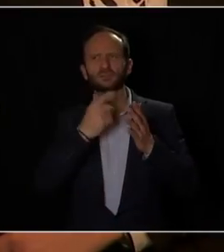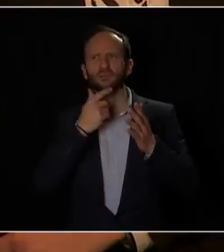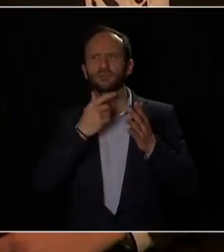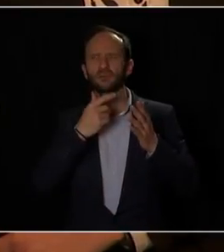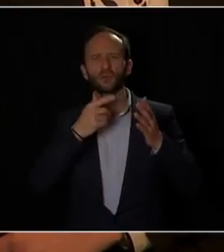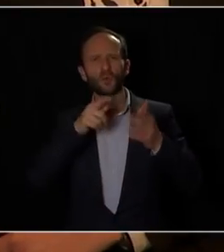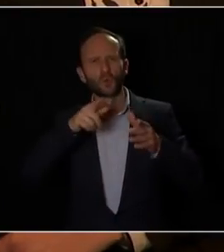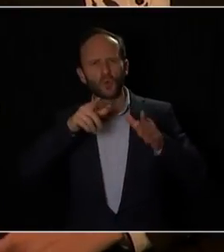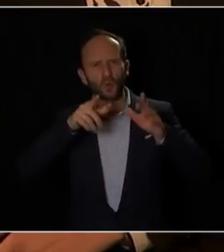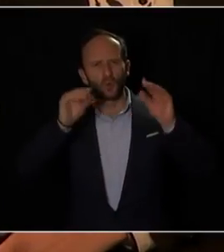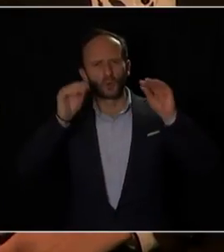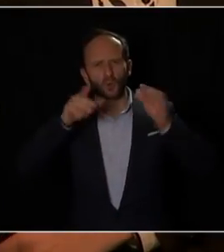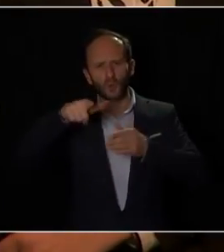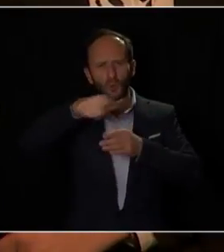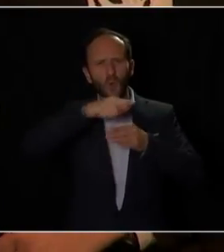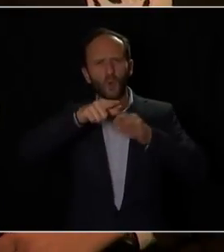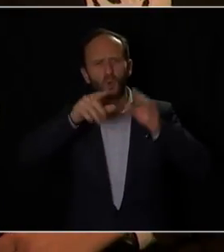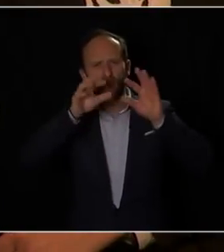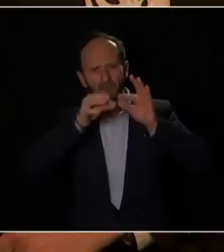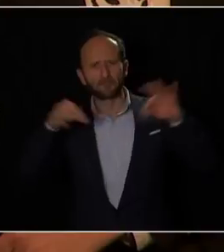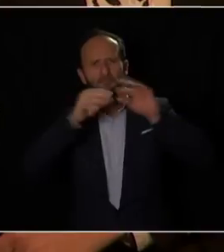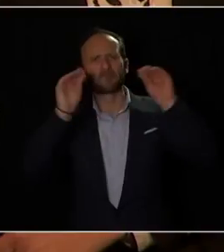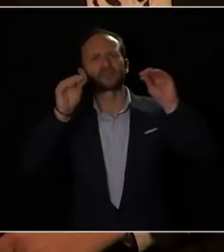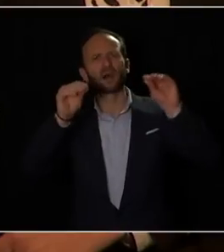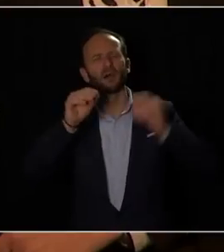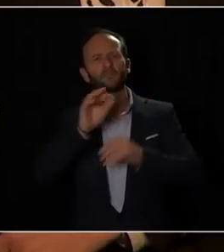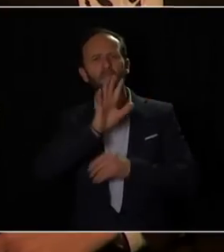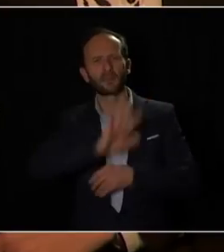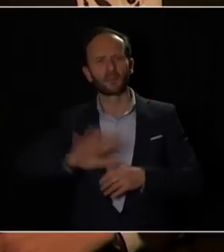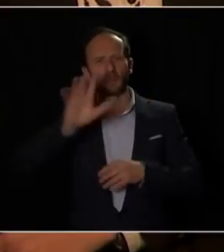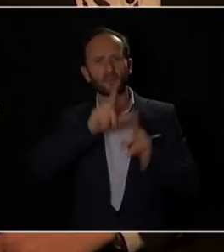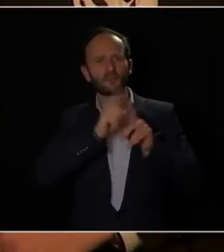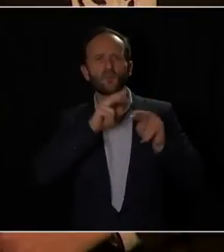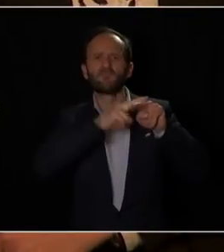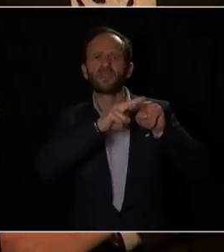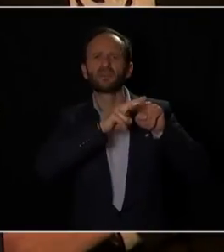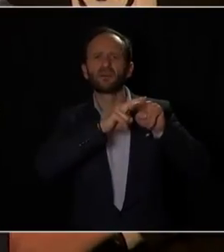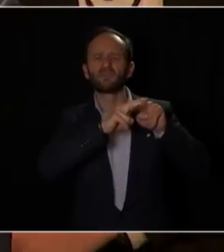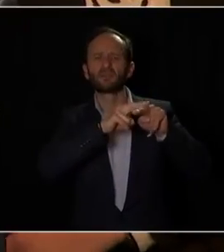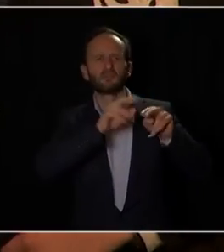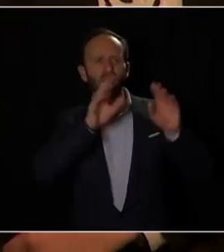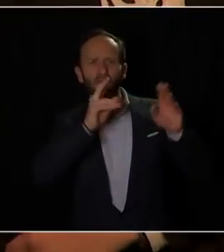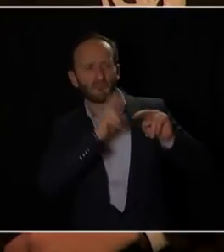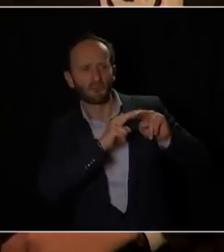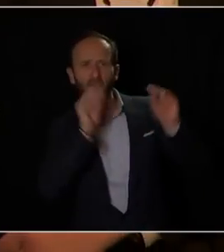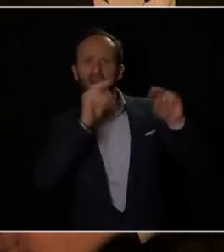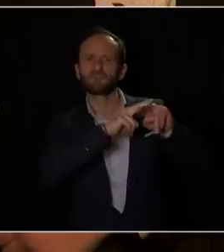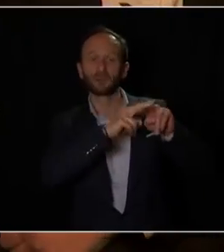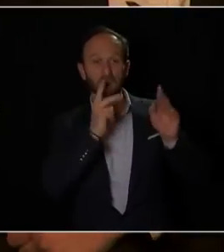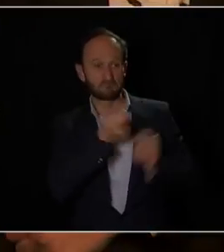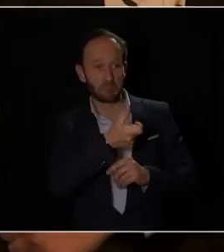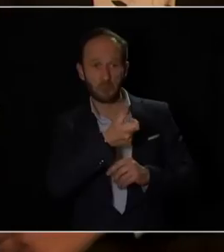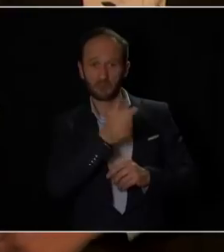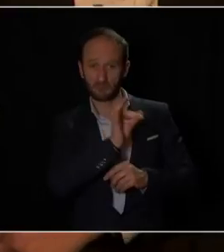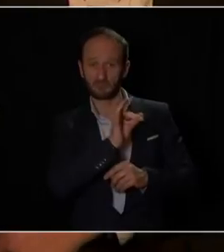de Dijon au centre-ville est parmi les plus faibles de France. Et notre ville est la seule du Grand Est, avec Strasbourg,